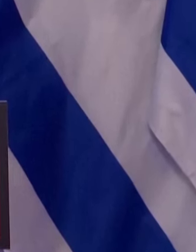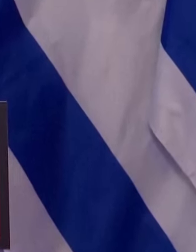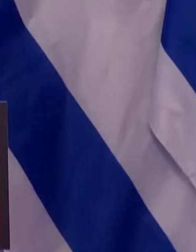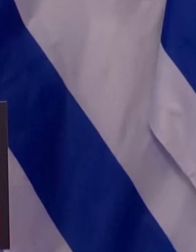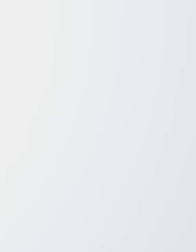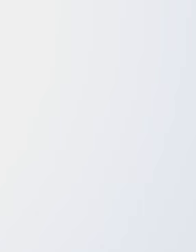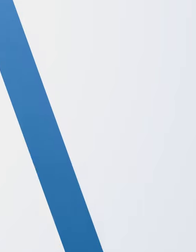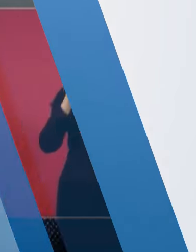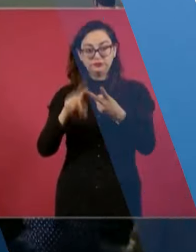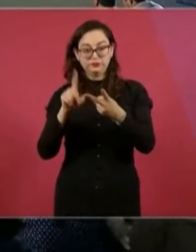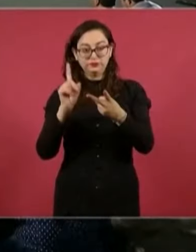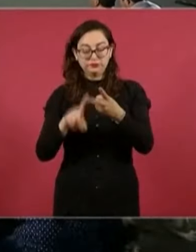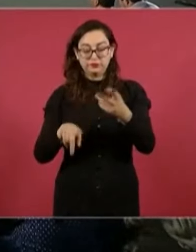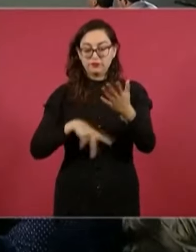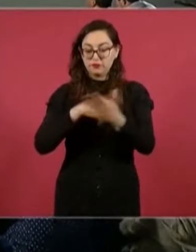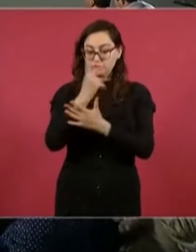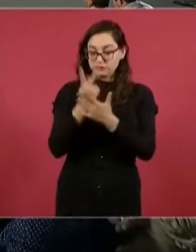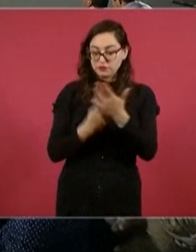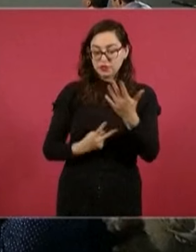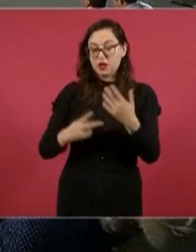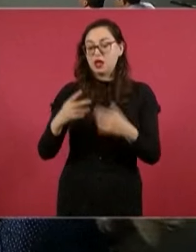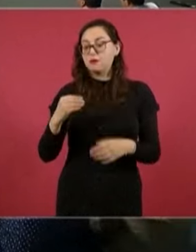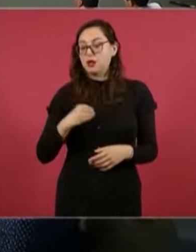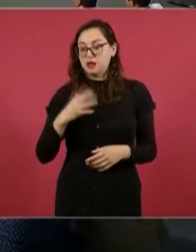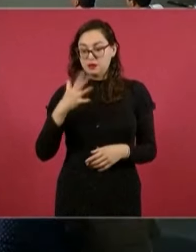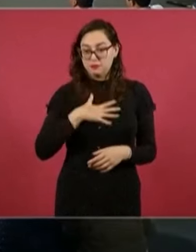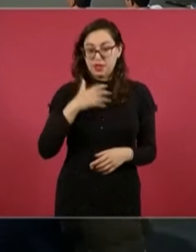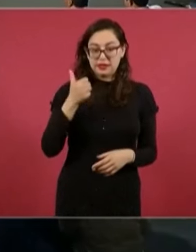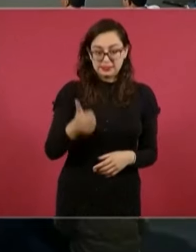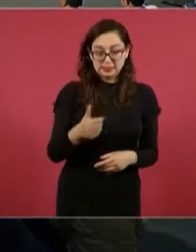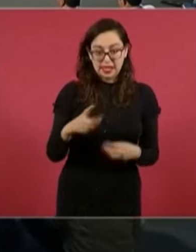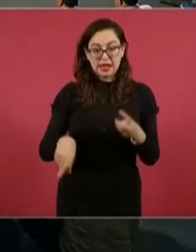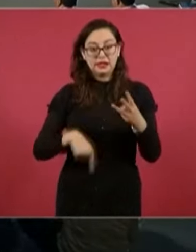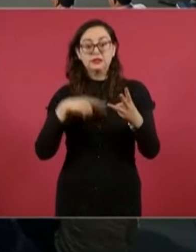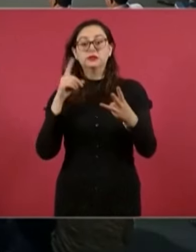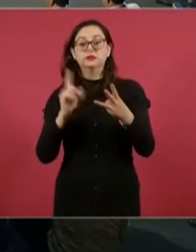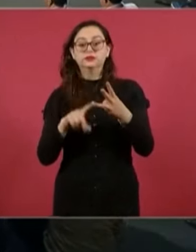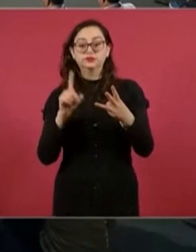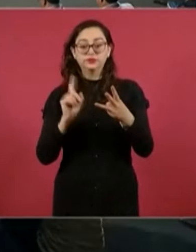dans New Jersey. Président mexicain Andrés Manuel López Obrador